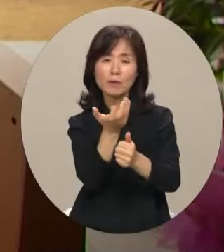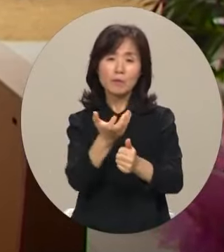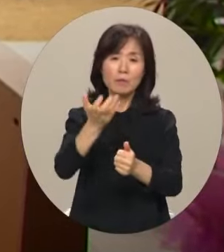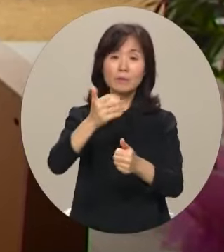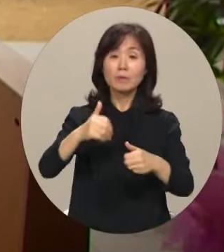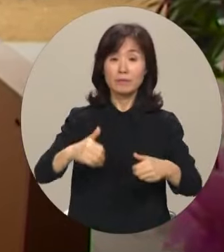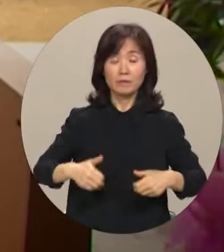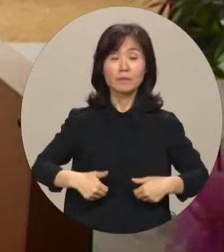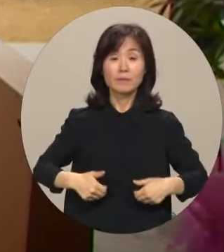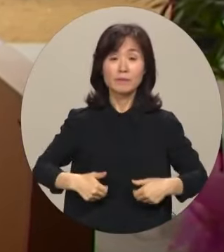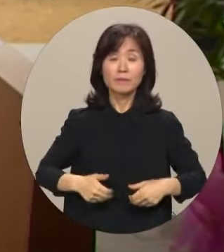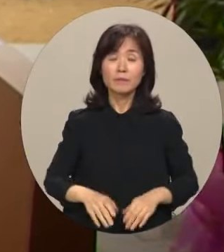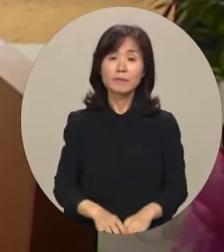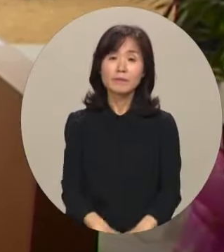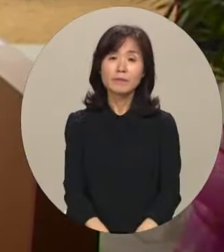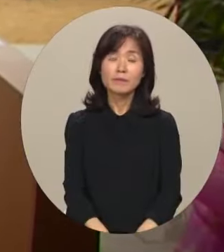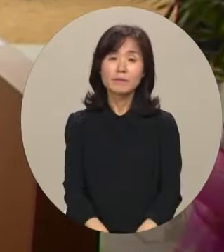EBS 뉴스 박광주